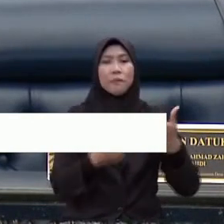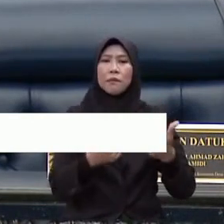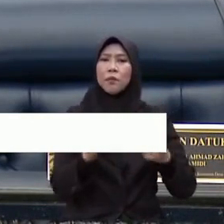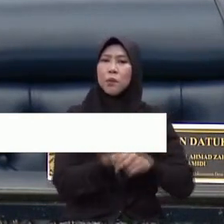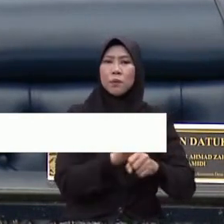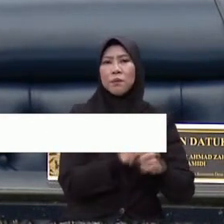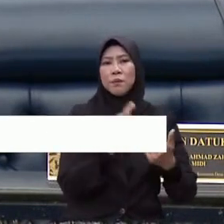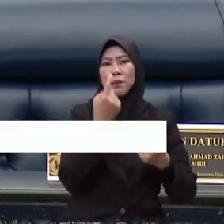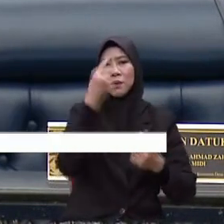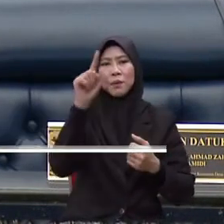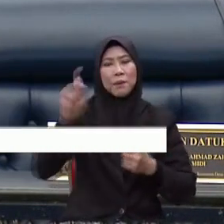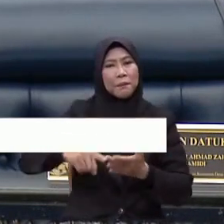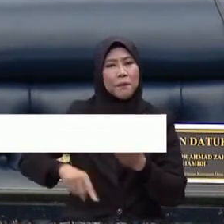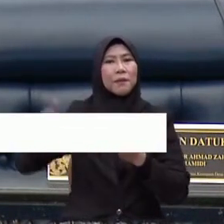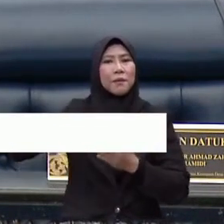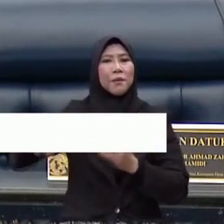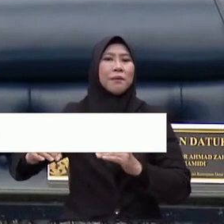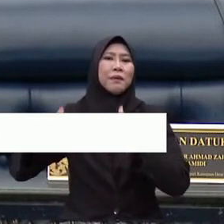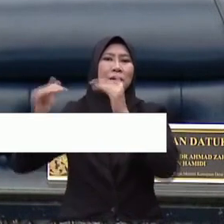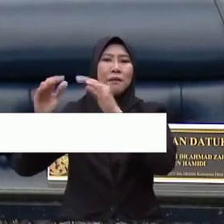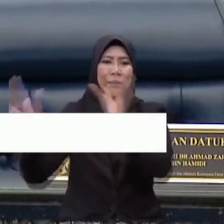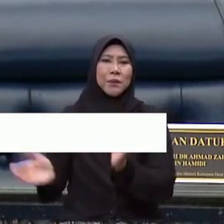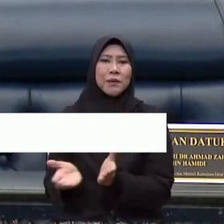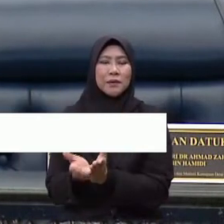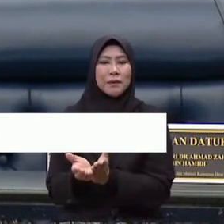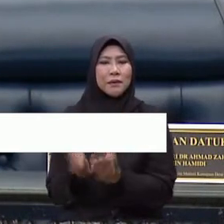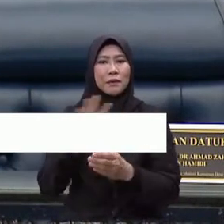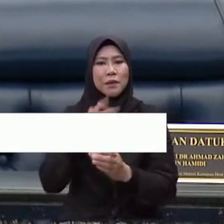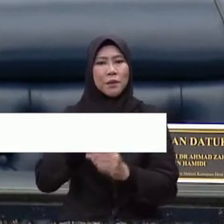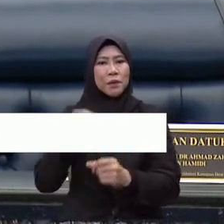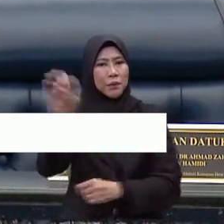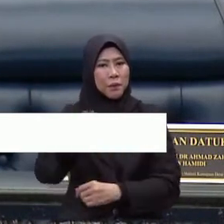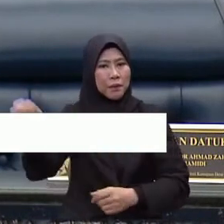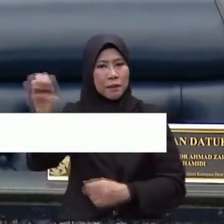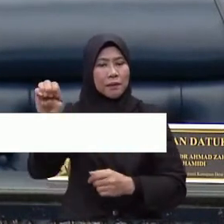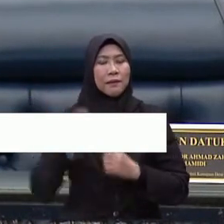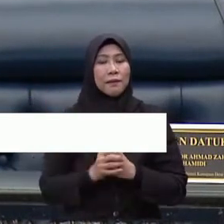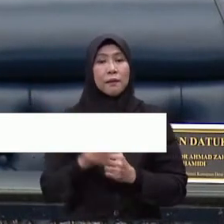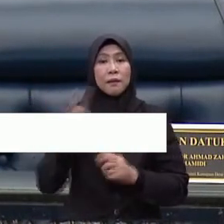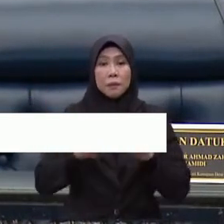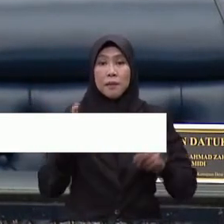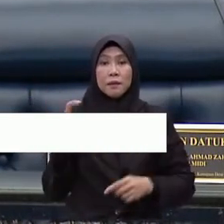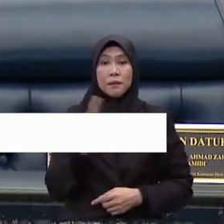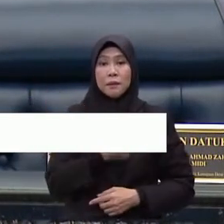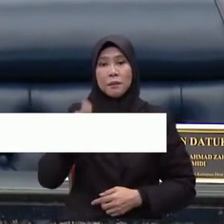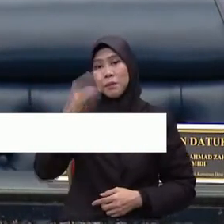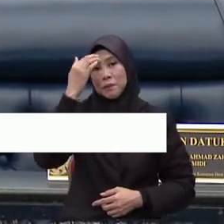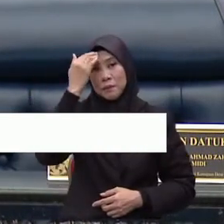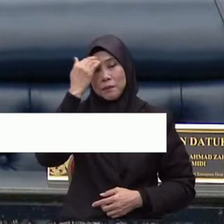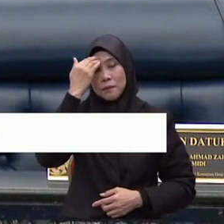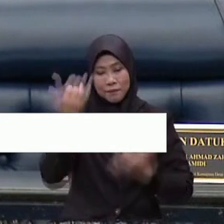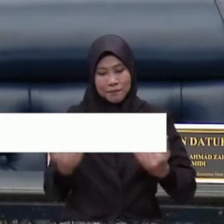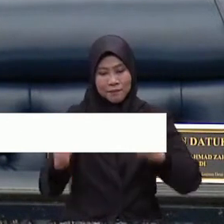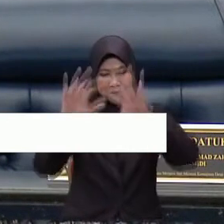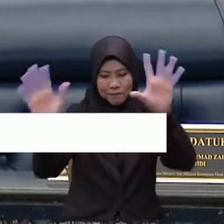yang dipenuhi oleh kepulauan tingkat dunia sekalipun termasuk lah Eropa tapi kita karena sudah bahwa dalam konteks